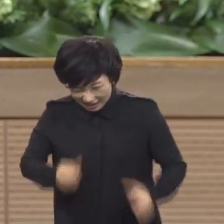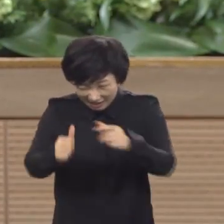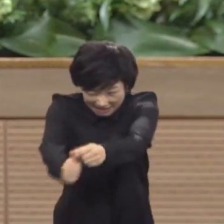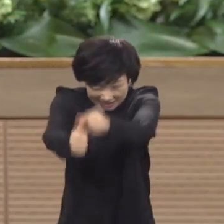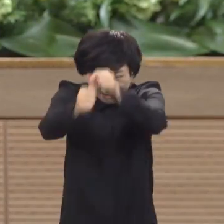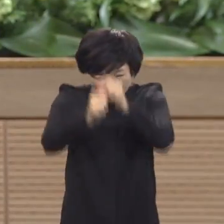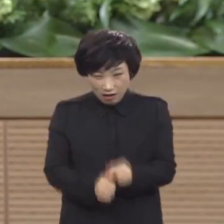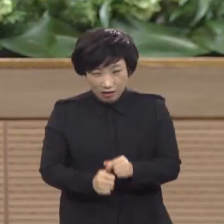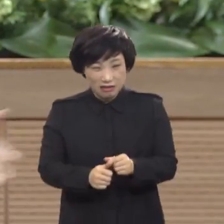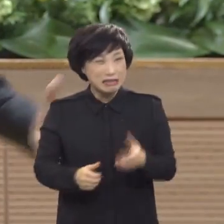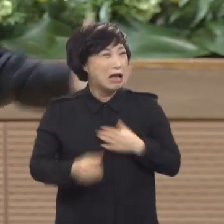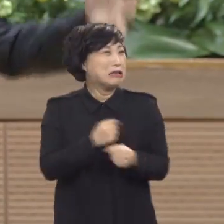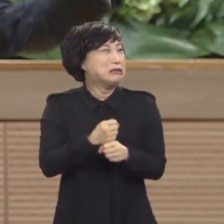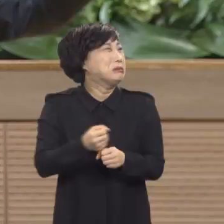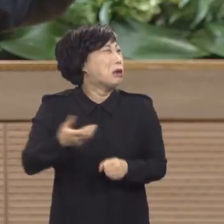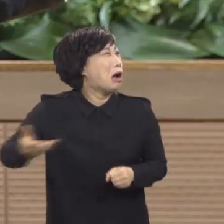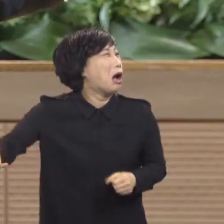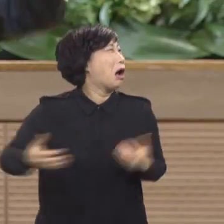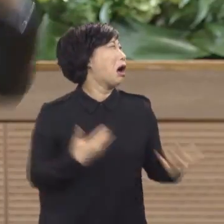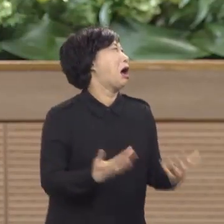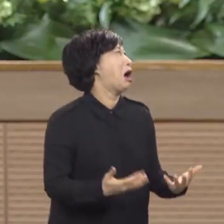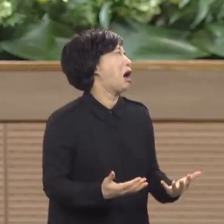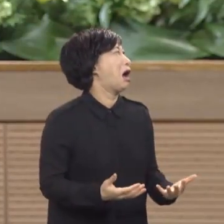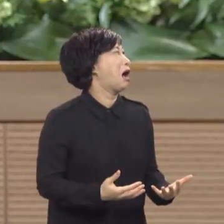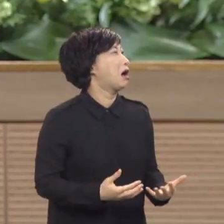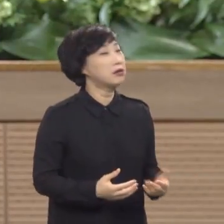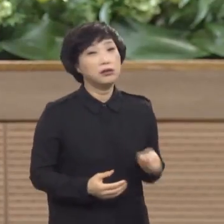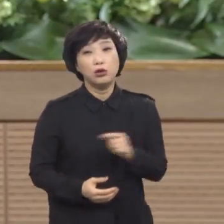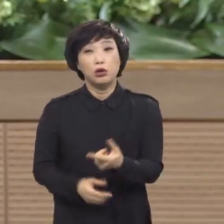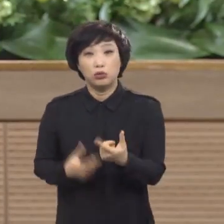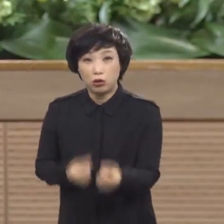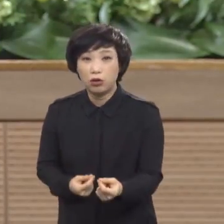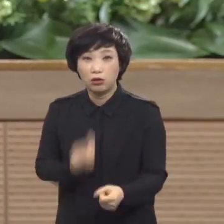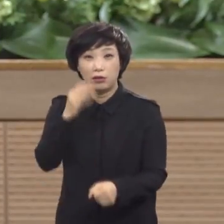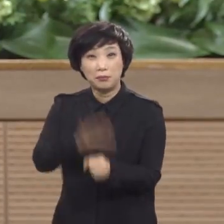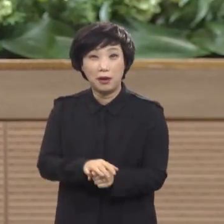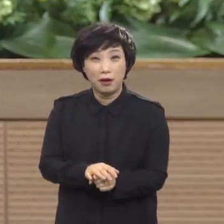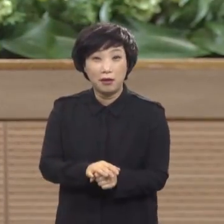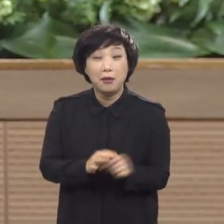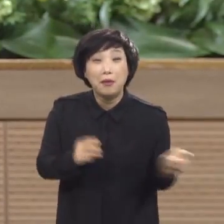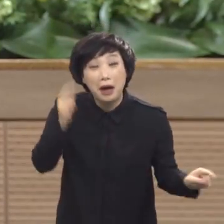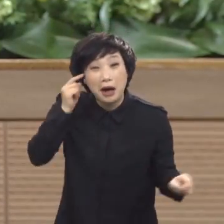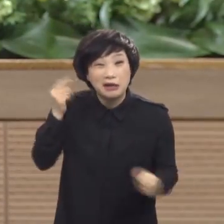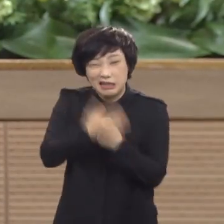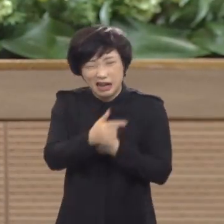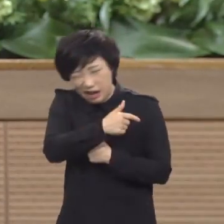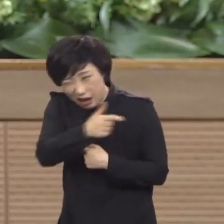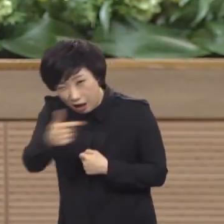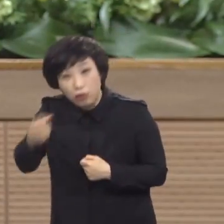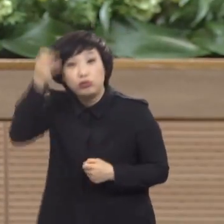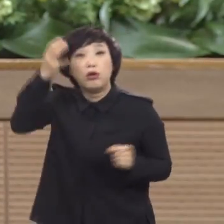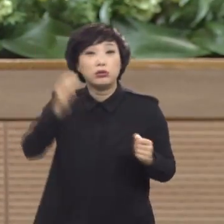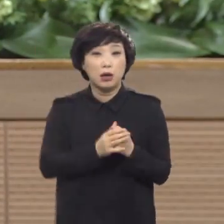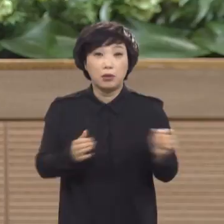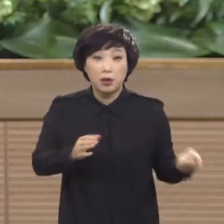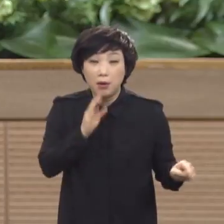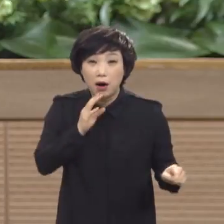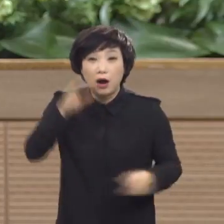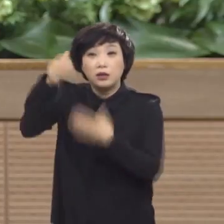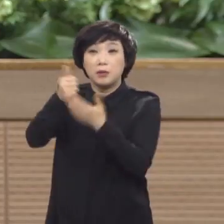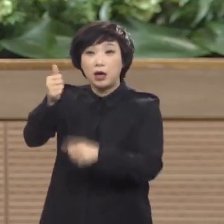되지. 다시 말해서 큰 은혜를 망각했다 이 말이오. 하나님의 아들이 나타나신